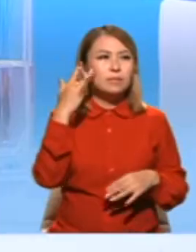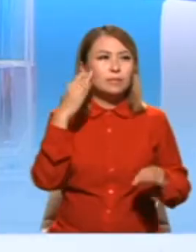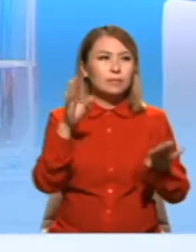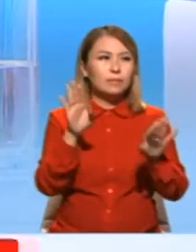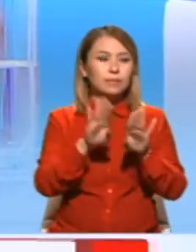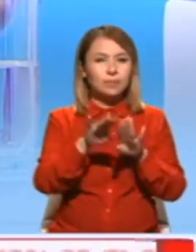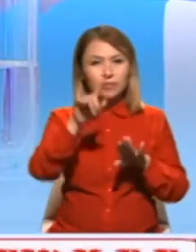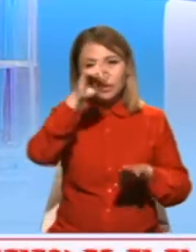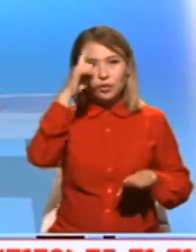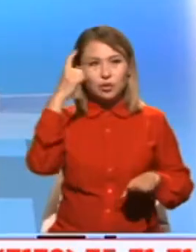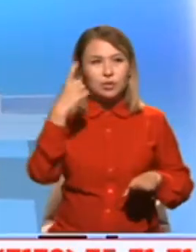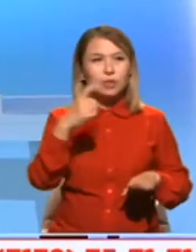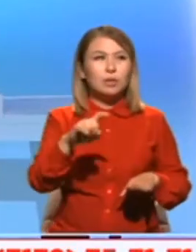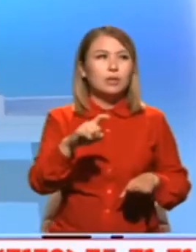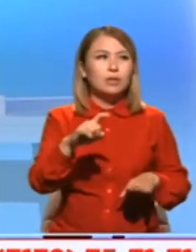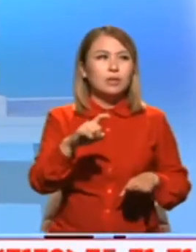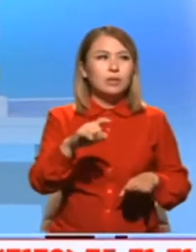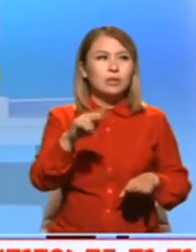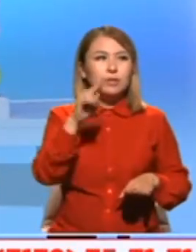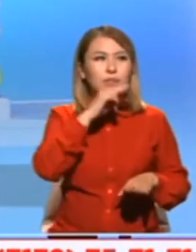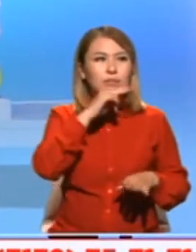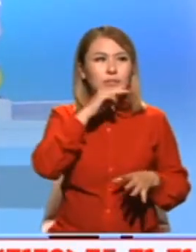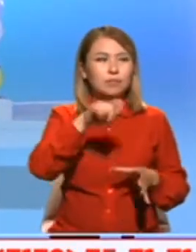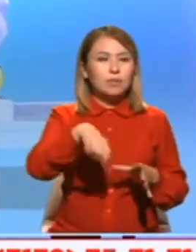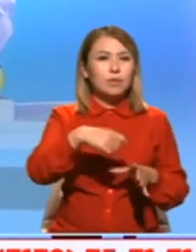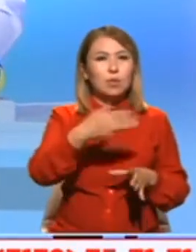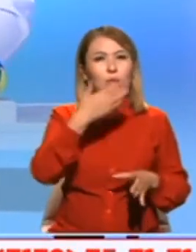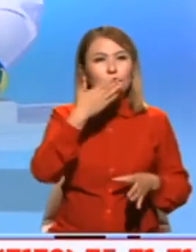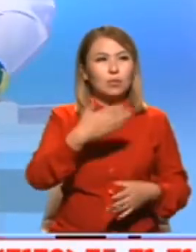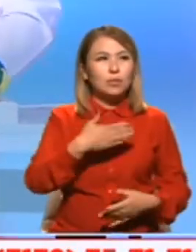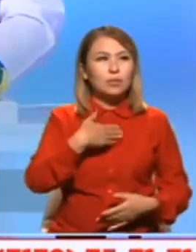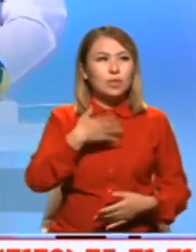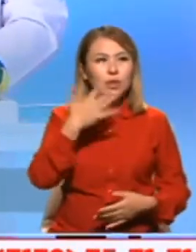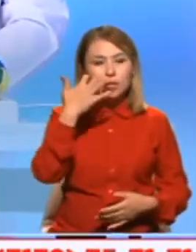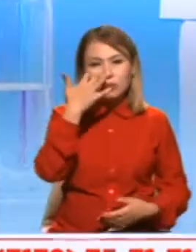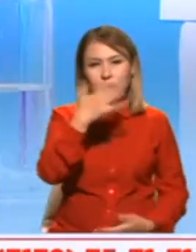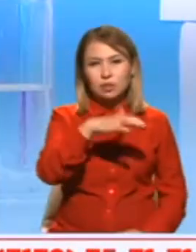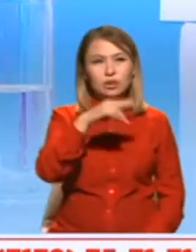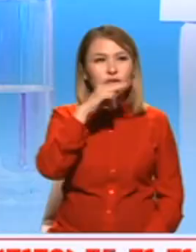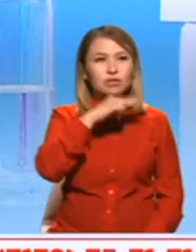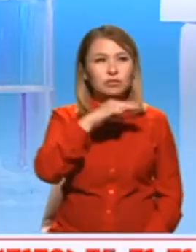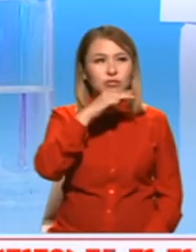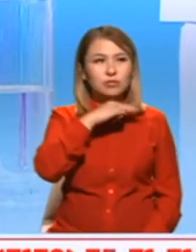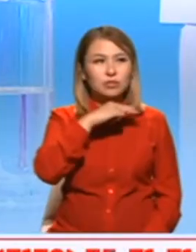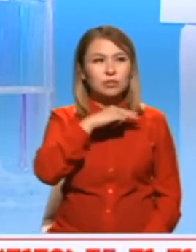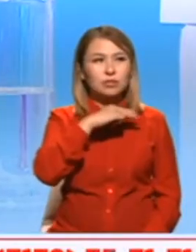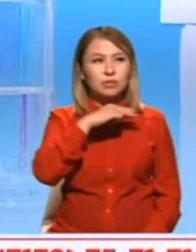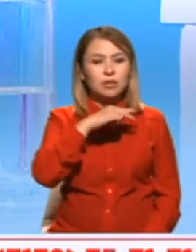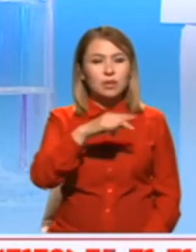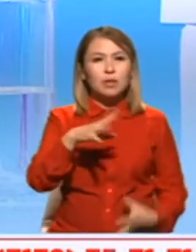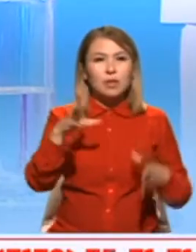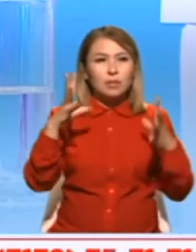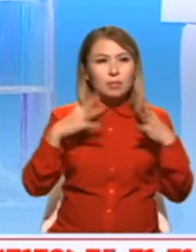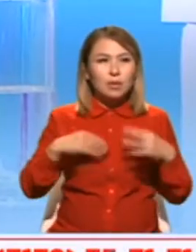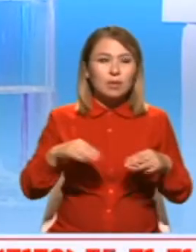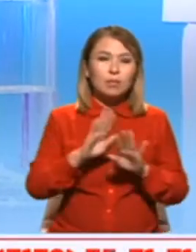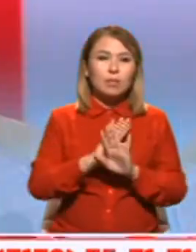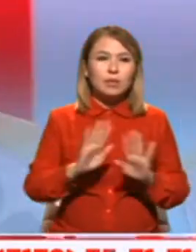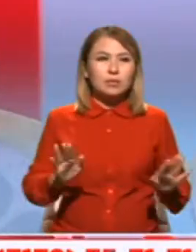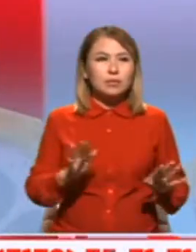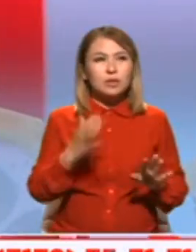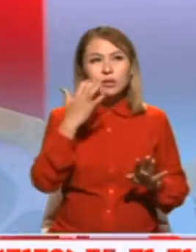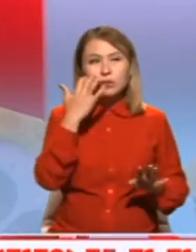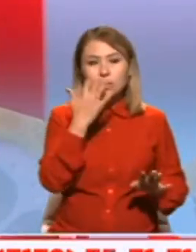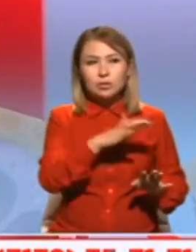ой терлеп шай ішкенді ұнатамыз. Ыстық шай, ыстық сусын терді баса ма? Жалпы